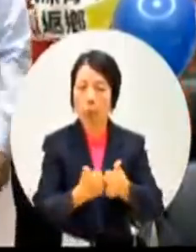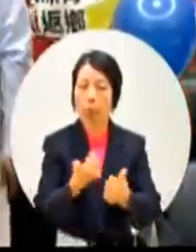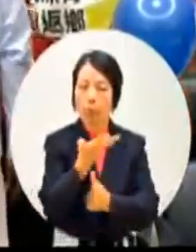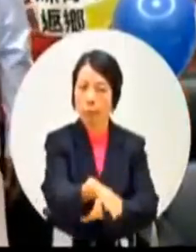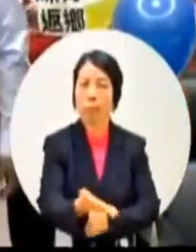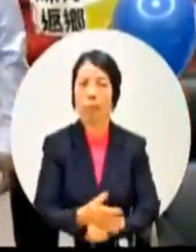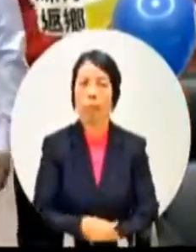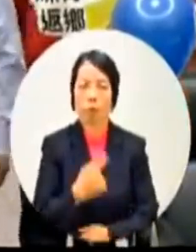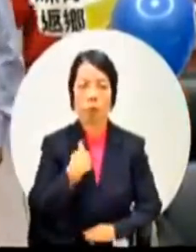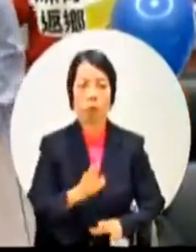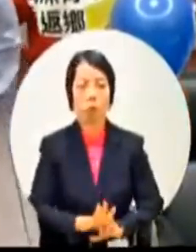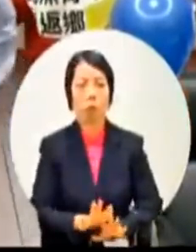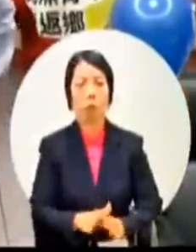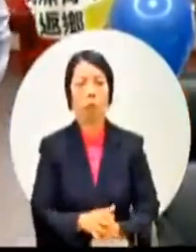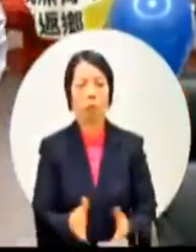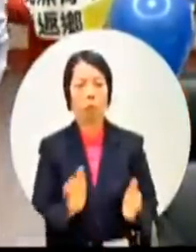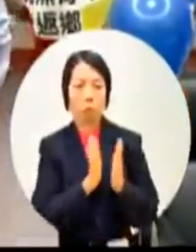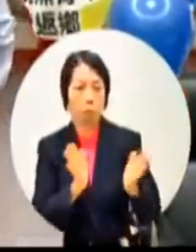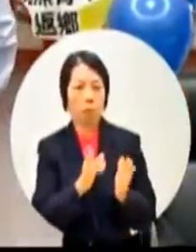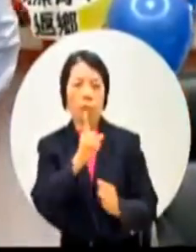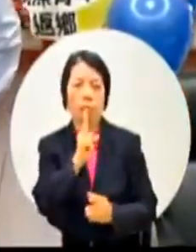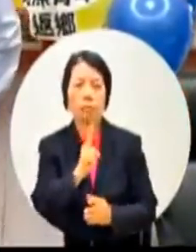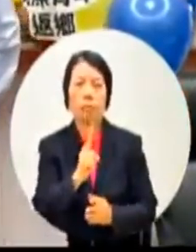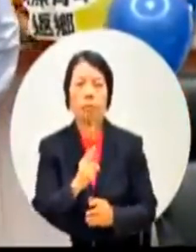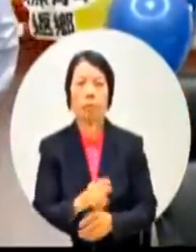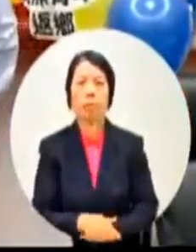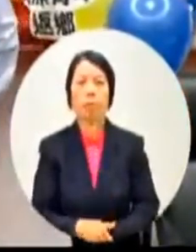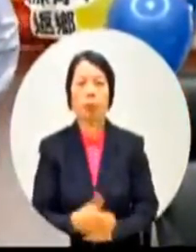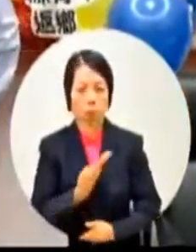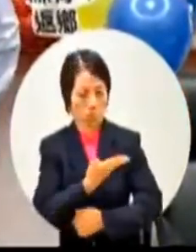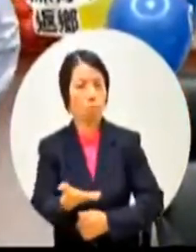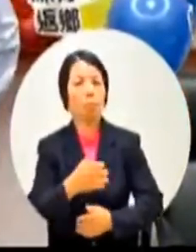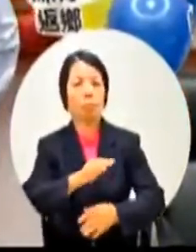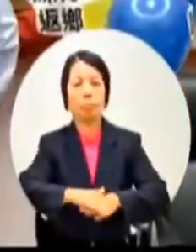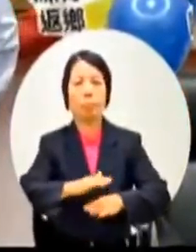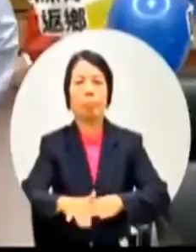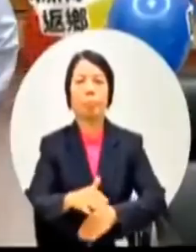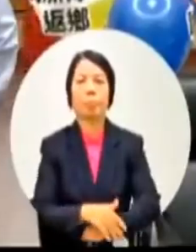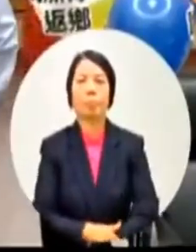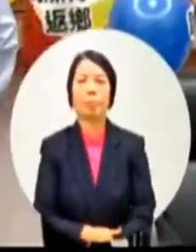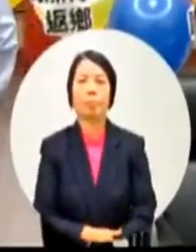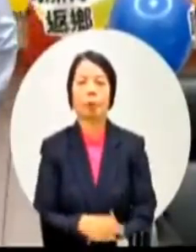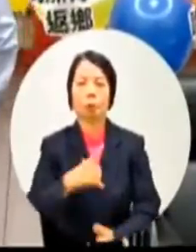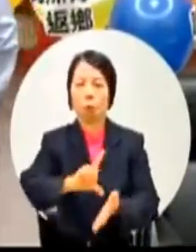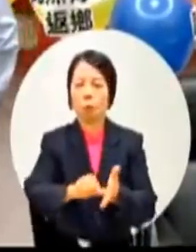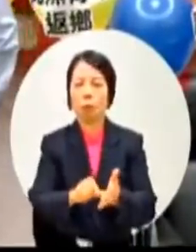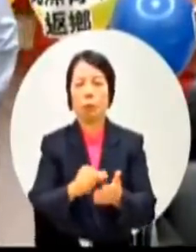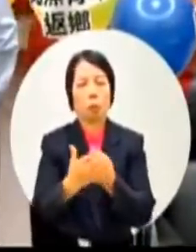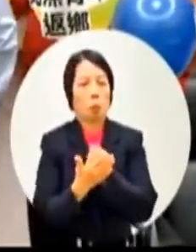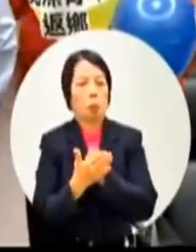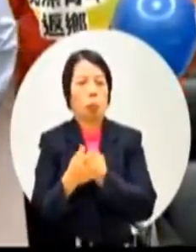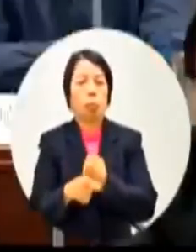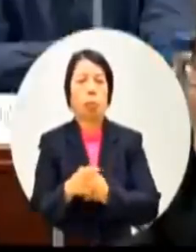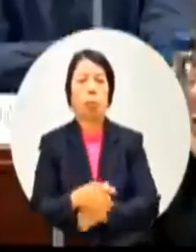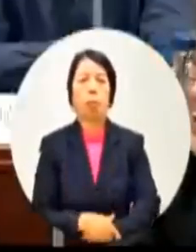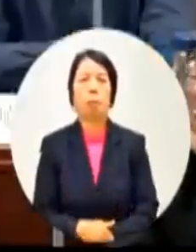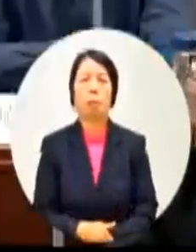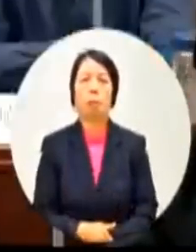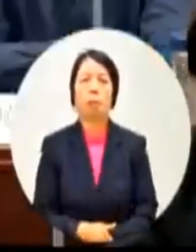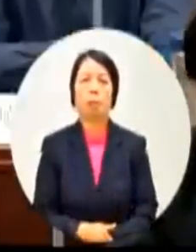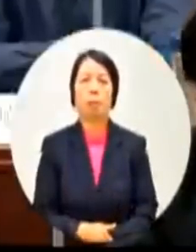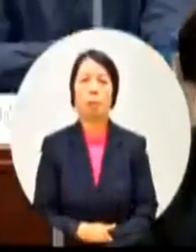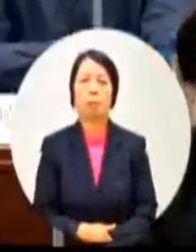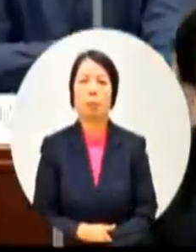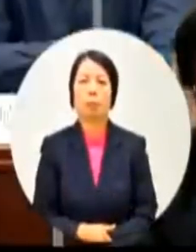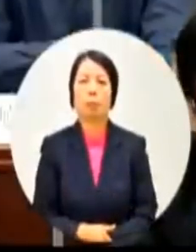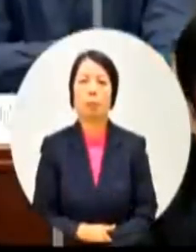不好？来，你讲一下，进来。我时间宝贵。 感谢李远，你 我很干脆。 麻烦你讲话稍微慢，你